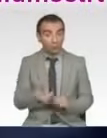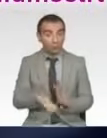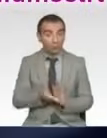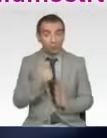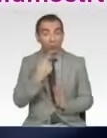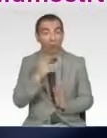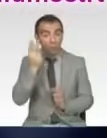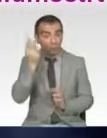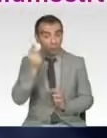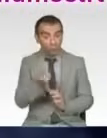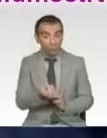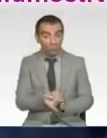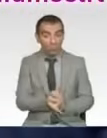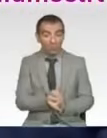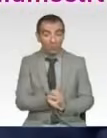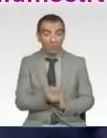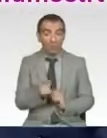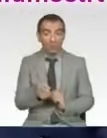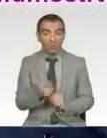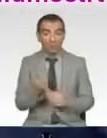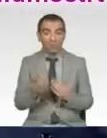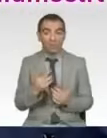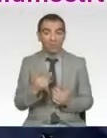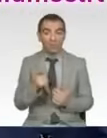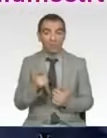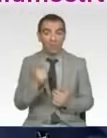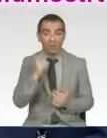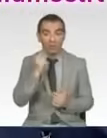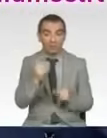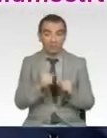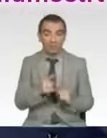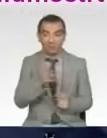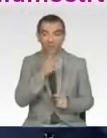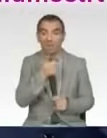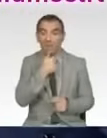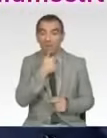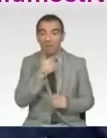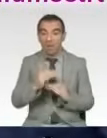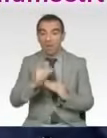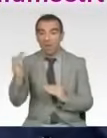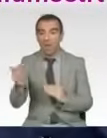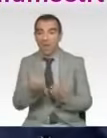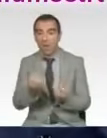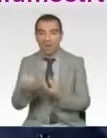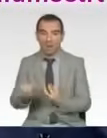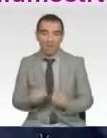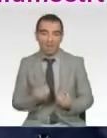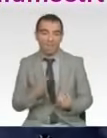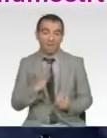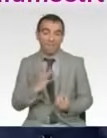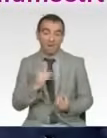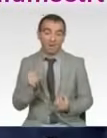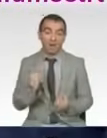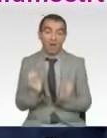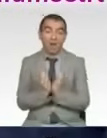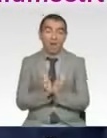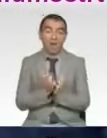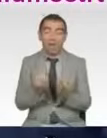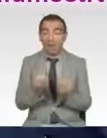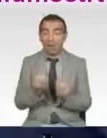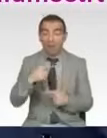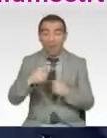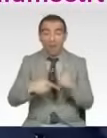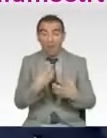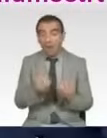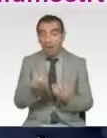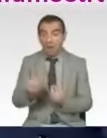kadar ha? Evet. Vay yani işte dayılarımı sayabiliyorum ama baba tarafı biraz kalabalık. Çünkü benim